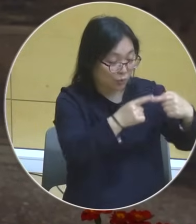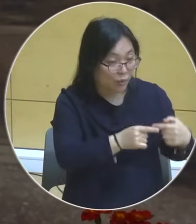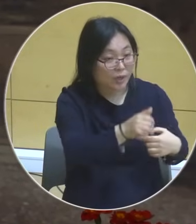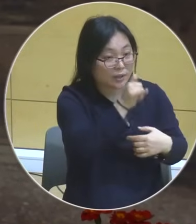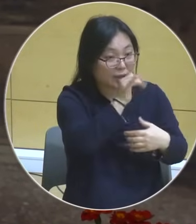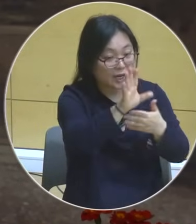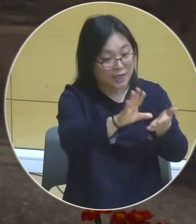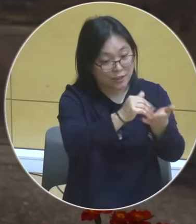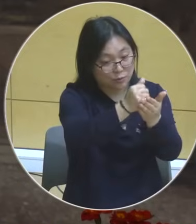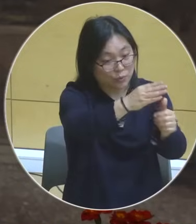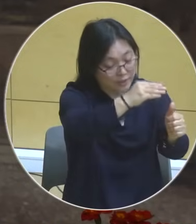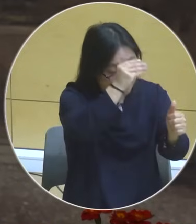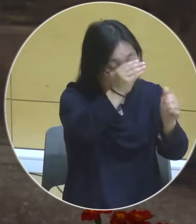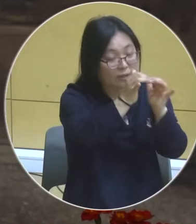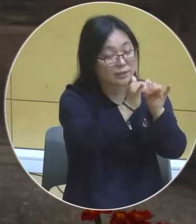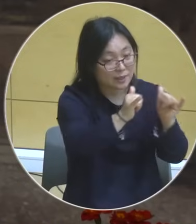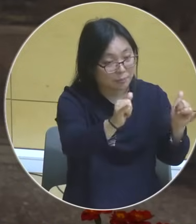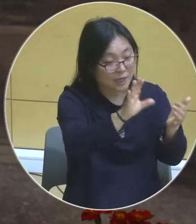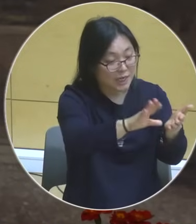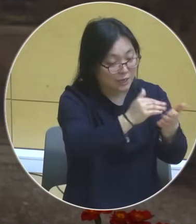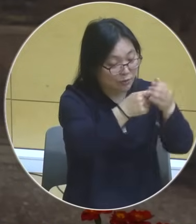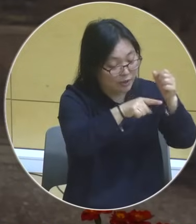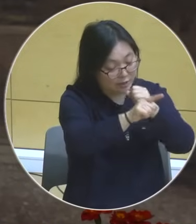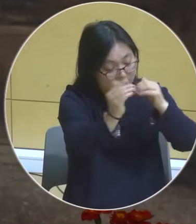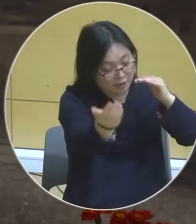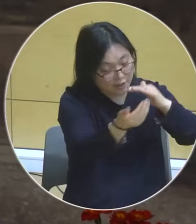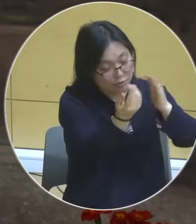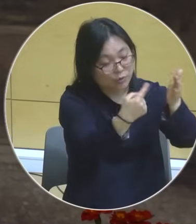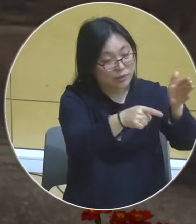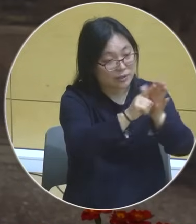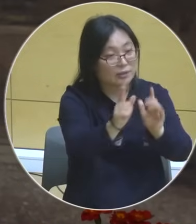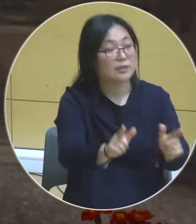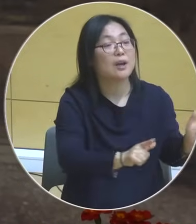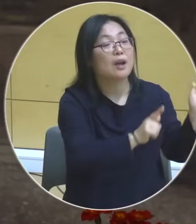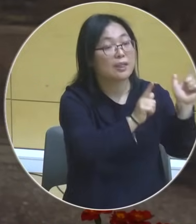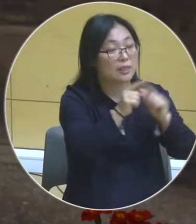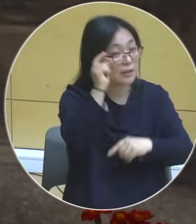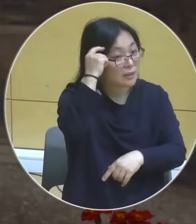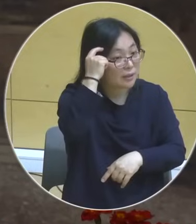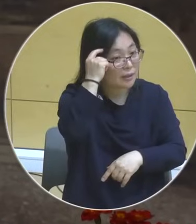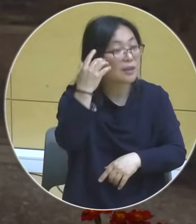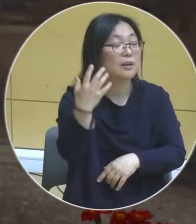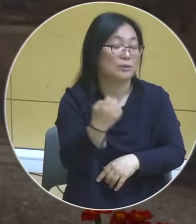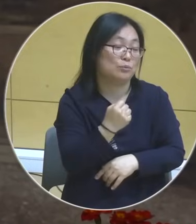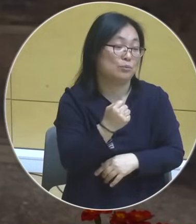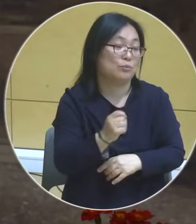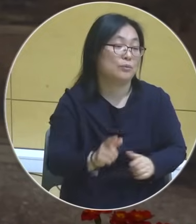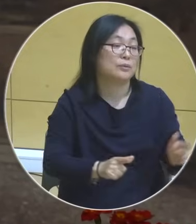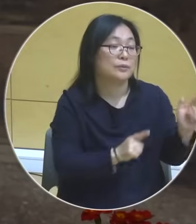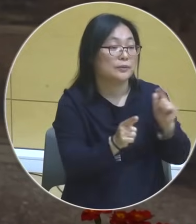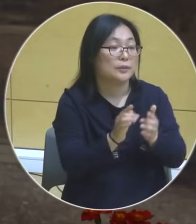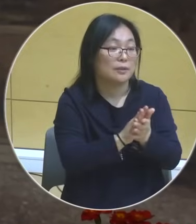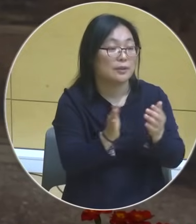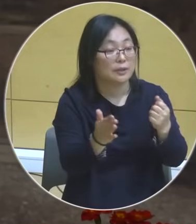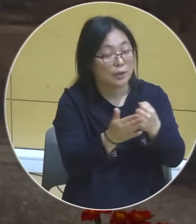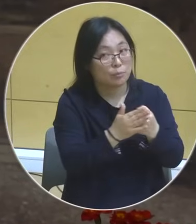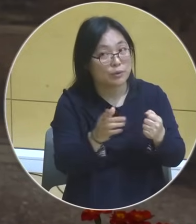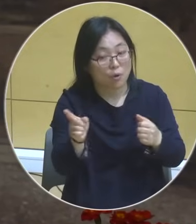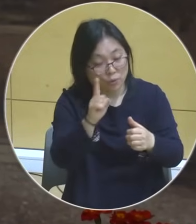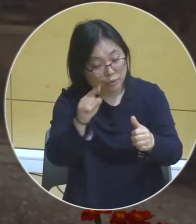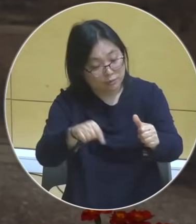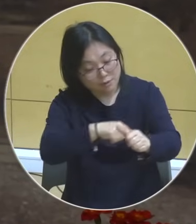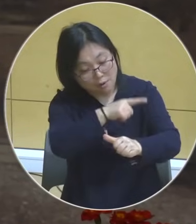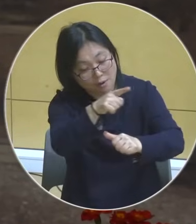그리스도를 닮아가는 사람이다, 그리스도의 뜻을 이루기 위해서 살아가는 사람이다, 바로 그 정체성을 가지고 있었습니다. 그러기에 어떤